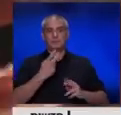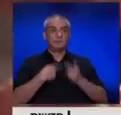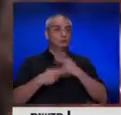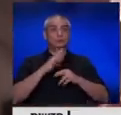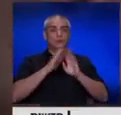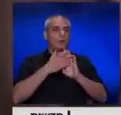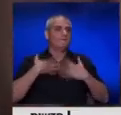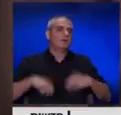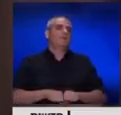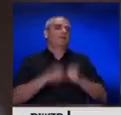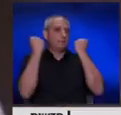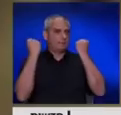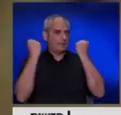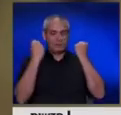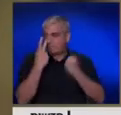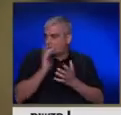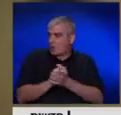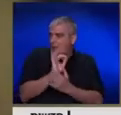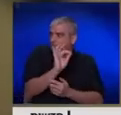משחזרת מול כולם.